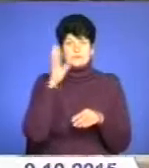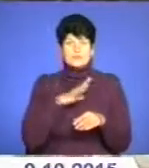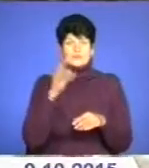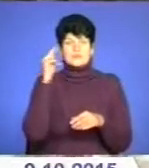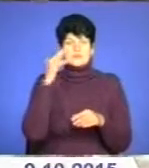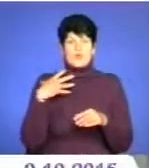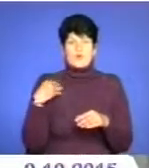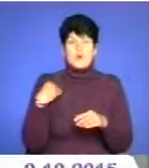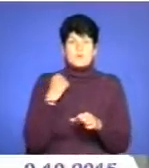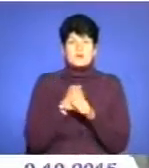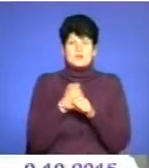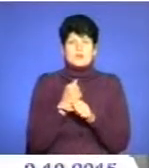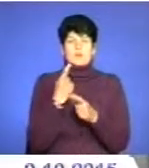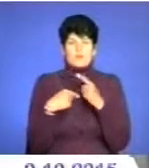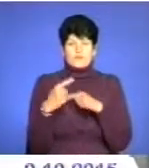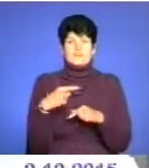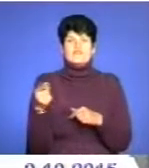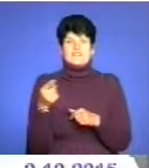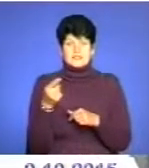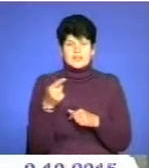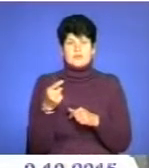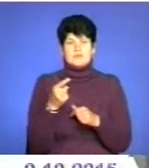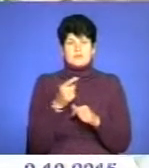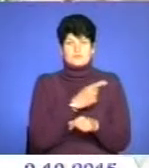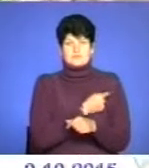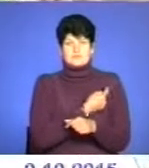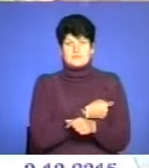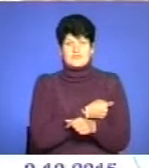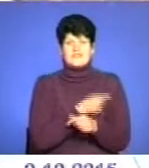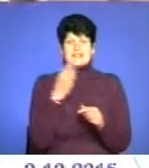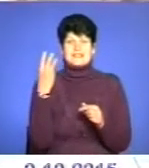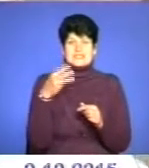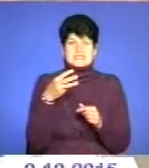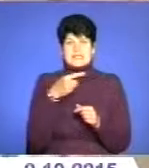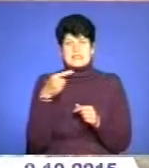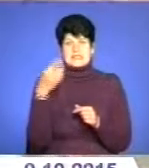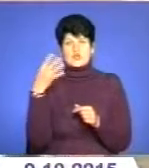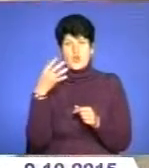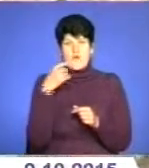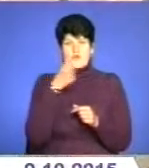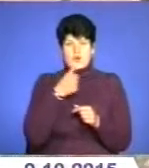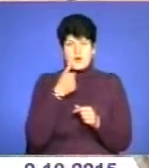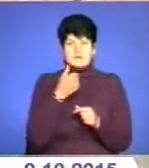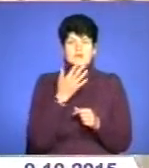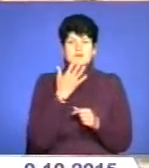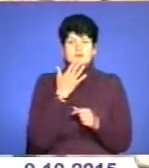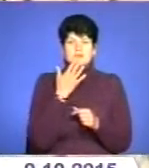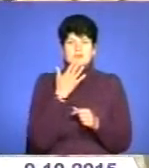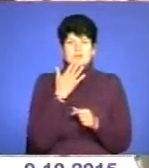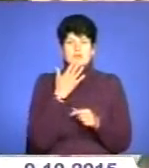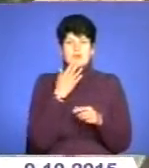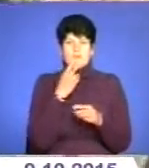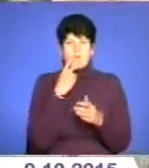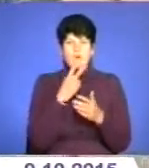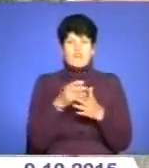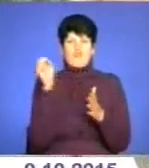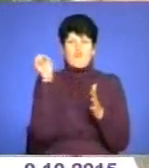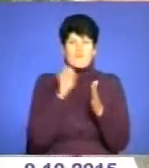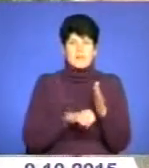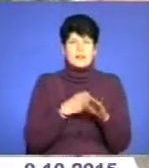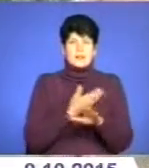а працювати повернувся у тернопільські шпиталі у 30-40-х роках. За націоналістичні погляди його вбили